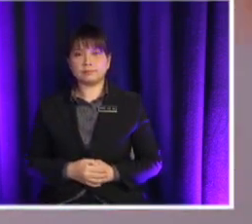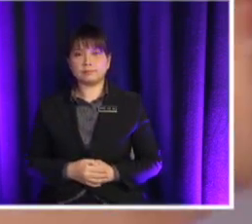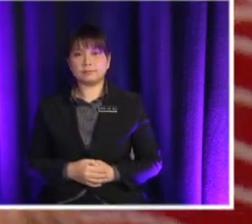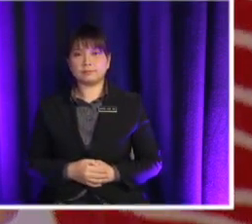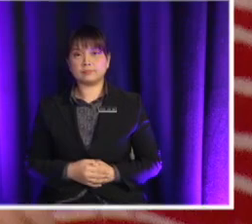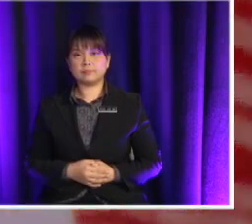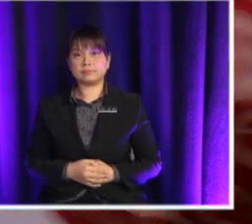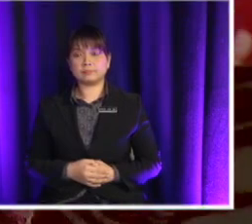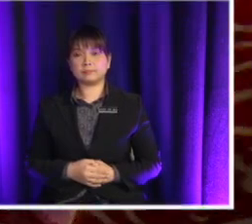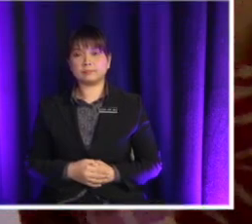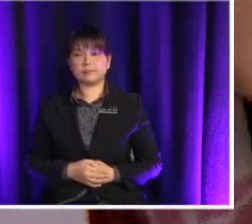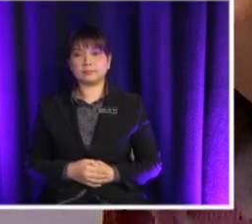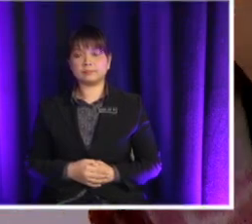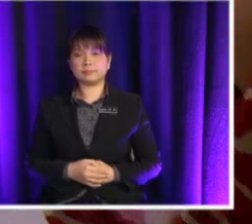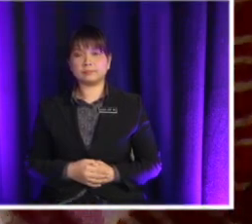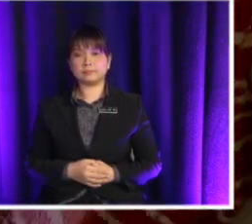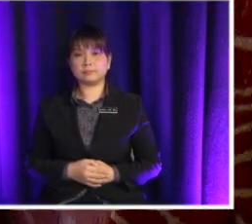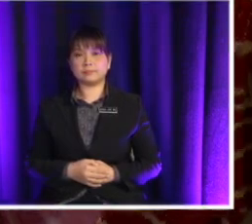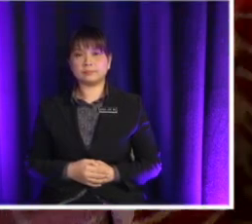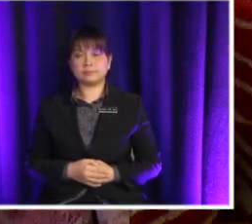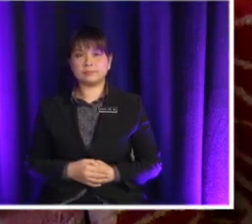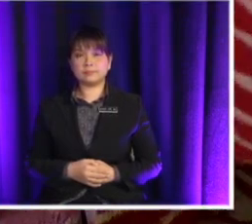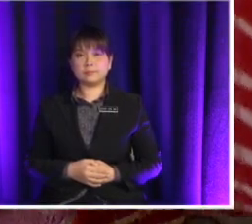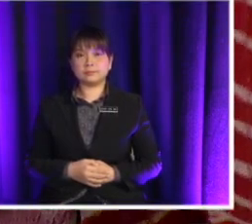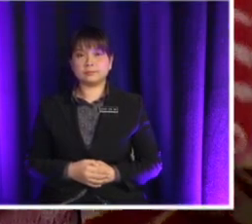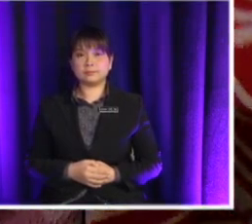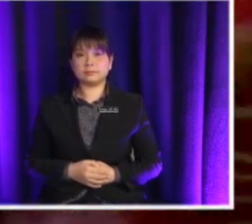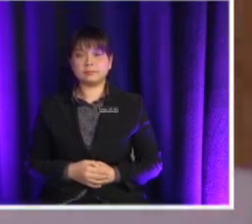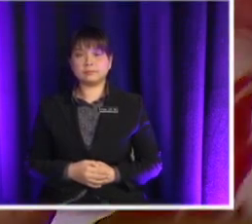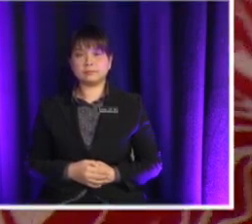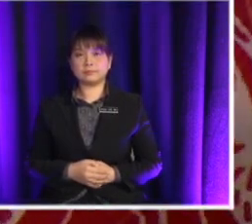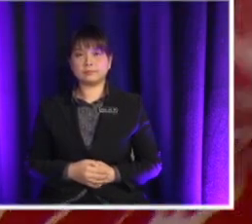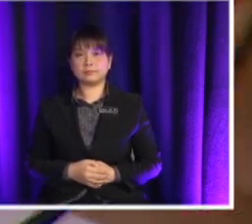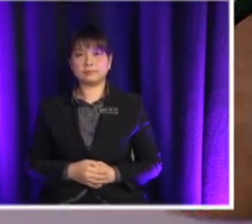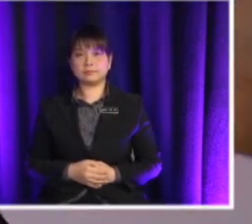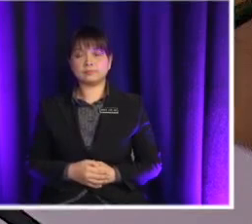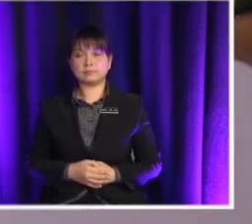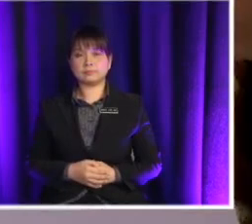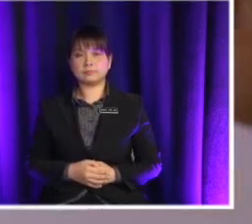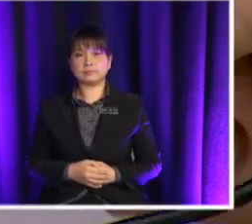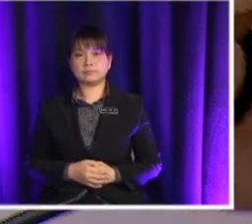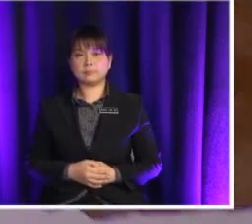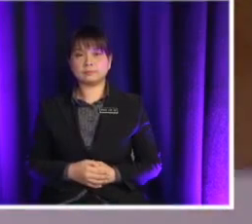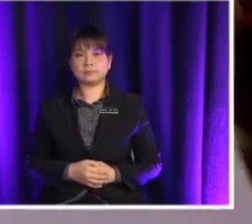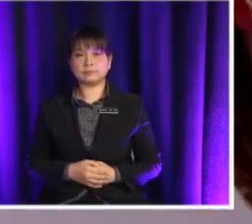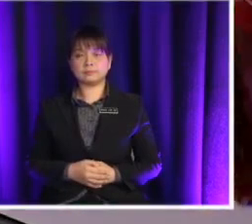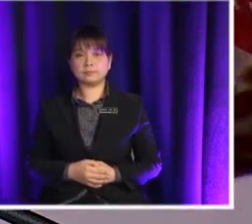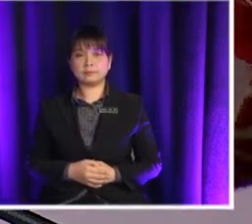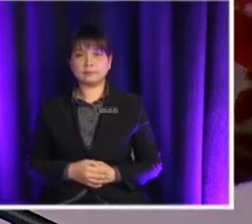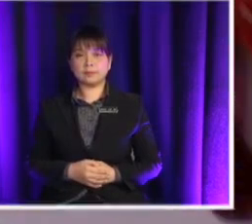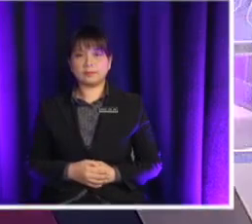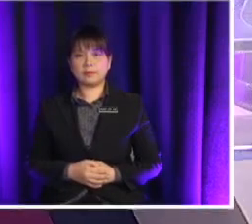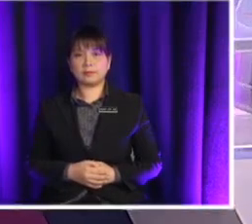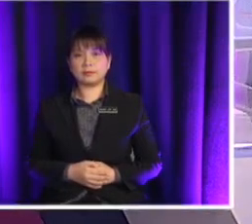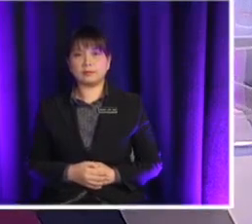punya perintah nanti. Okey, kita nak perintah R3 kan? R3. Contoh, perintah R3. Okey, perintah R3 kita nak cantumkan sini